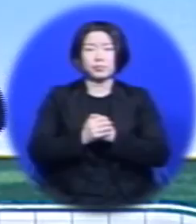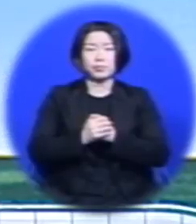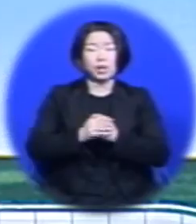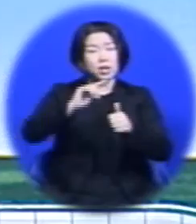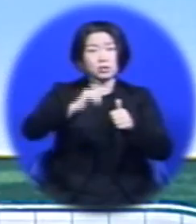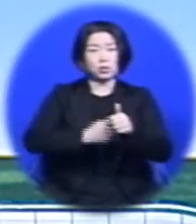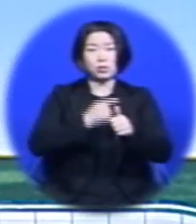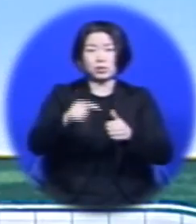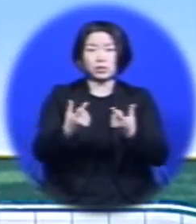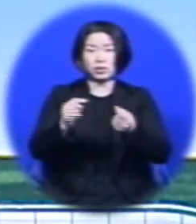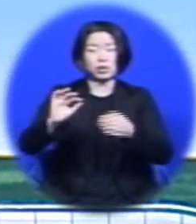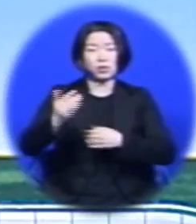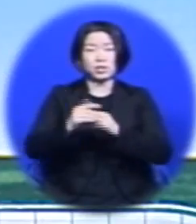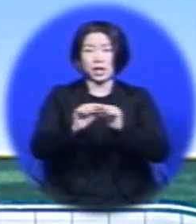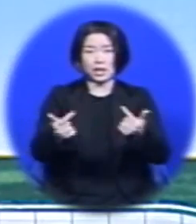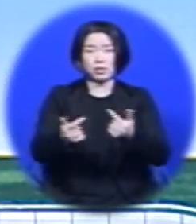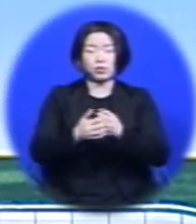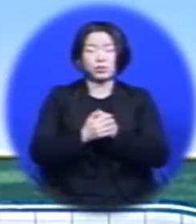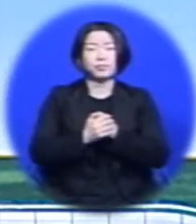저절로 그렇게 되지는 않습니다